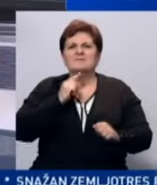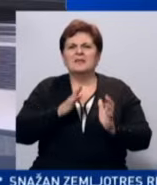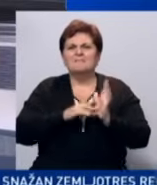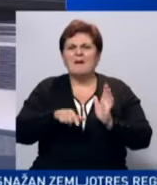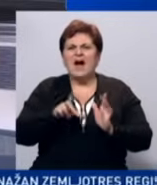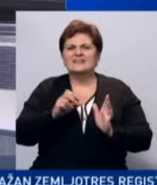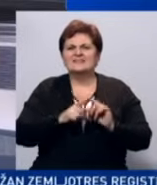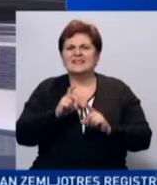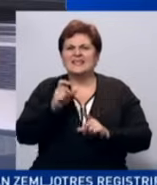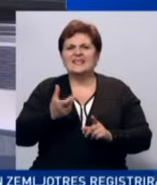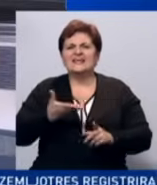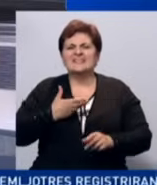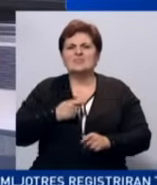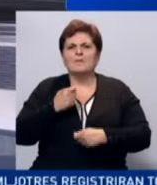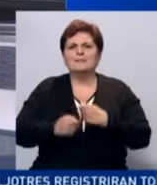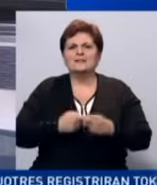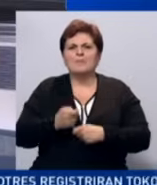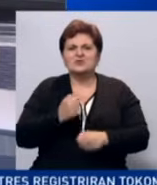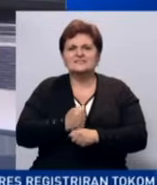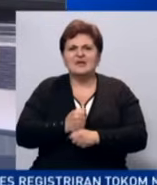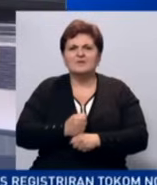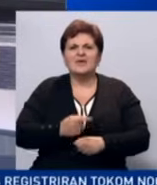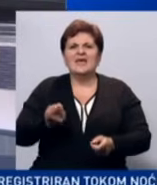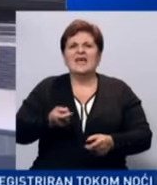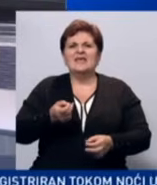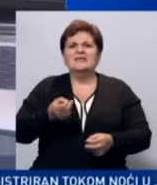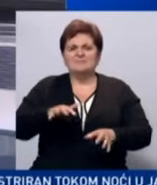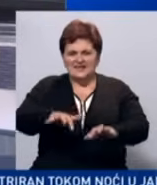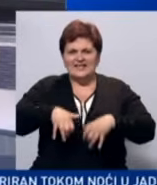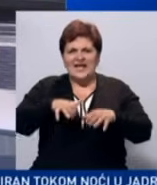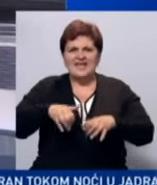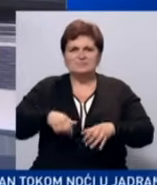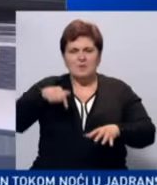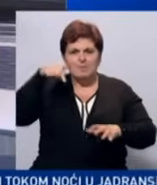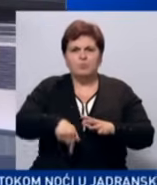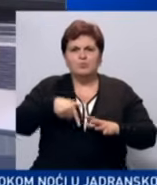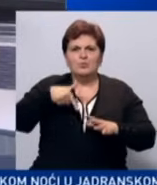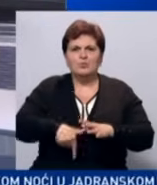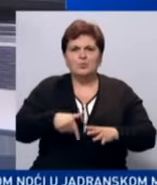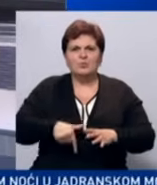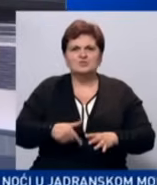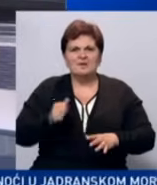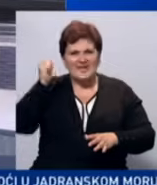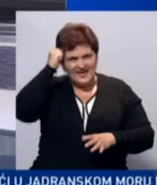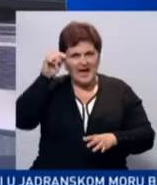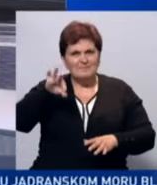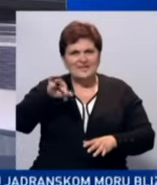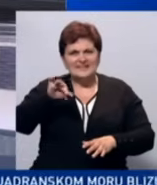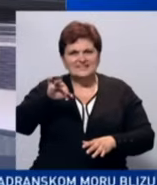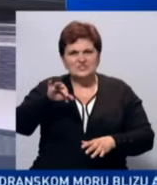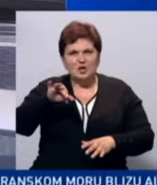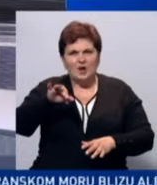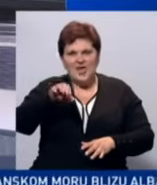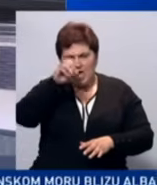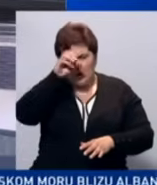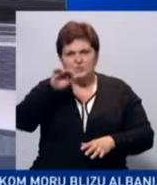and Drilling da dobije posao izvođenja radova na istražno-eksploatacijskim bušotinama na ležištu kamene soli Tetima, rudnika